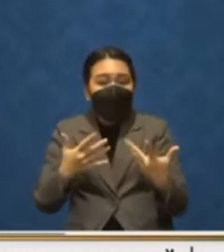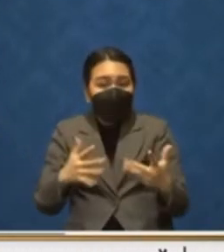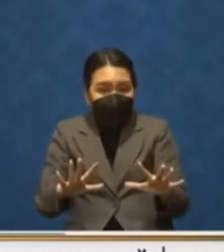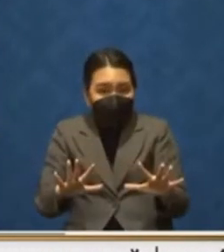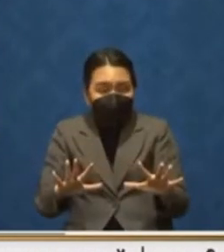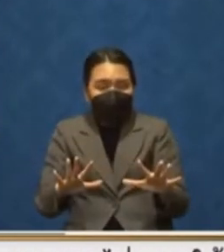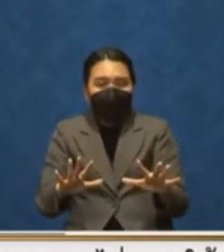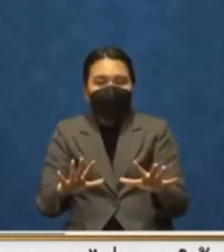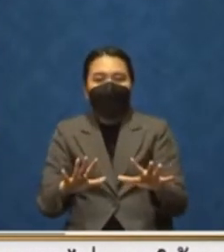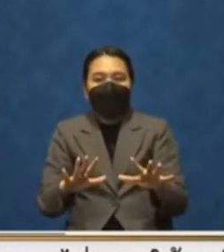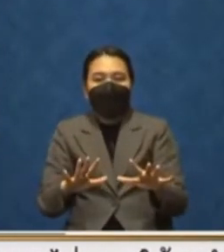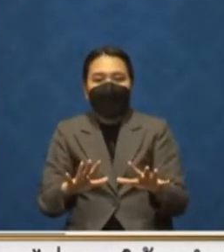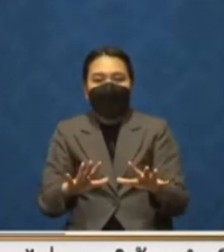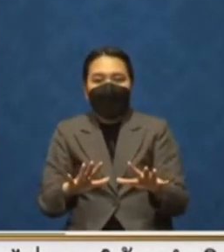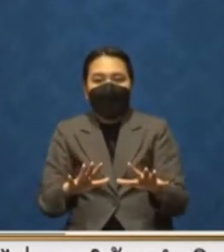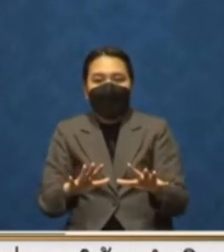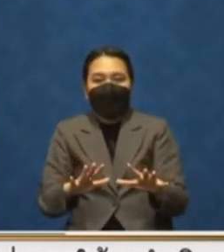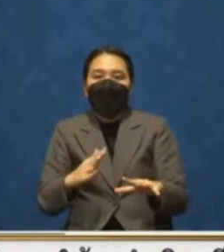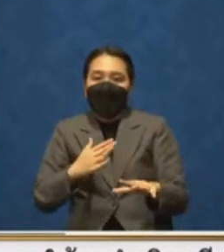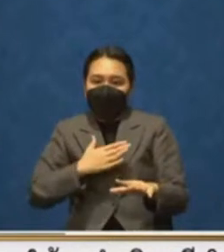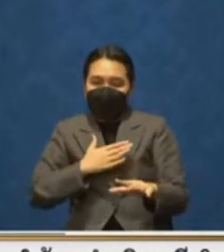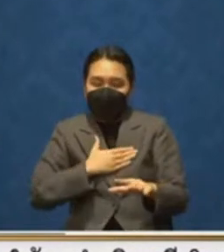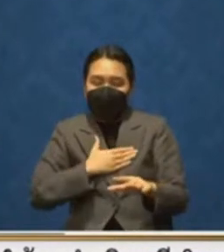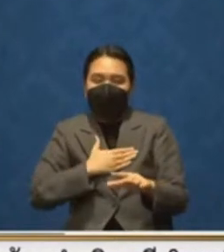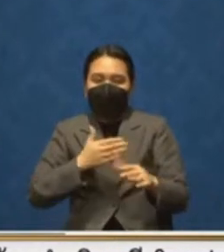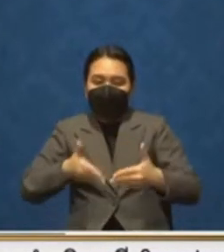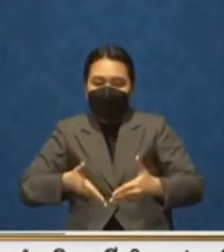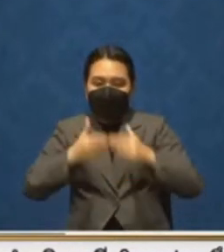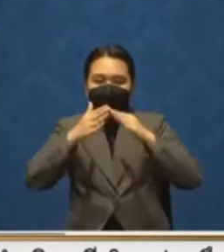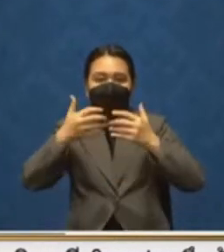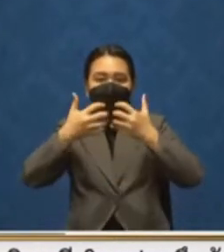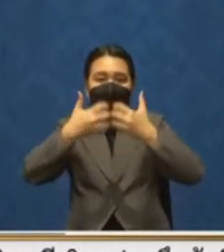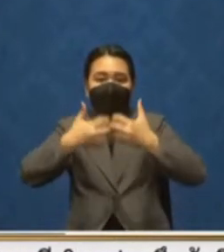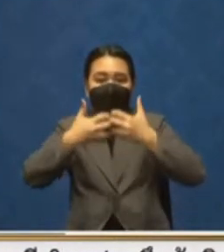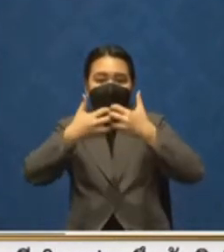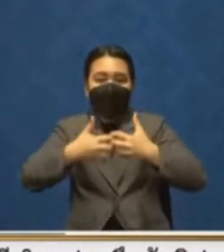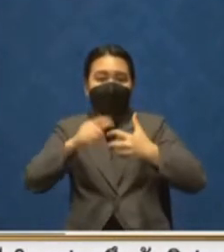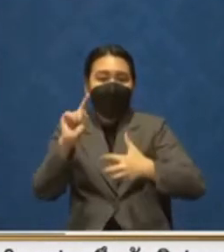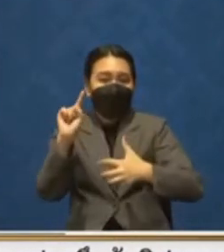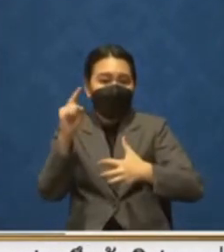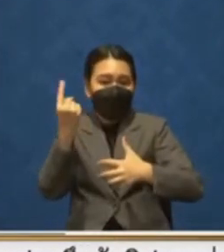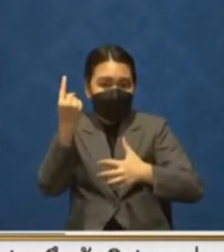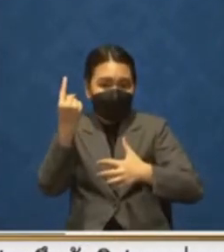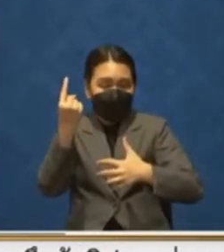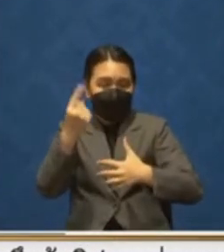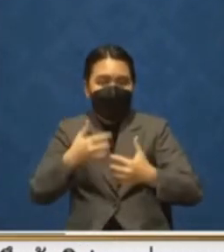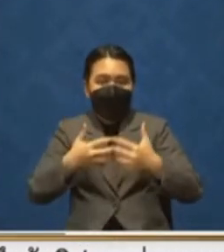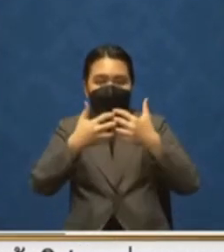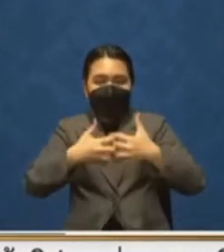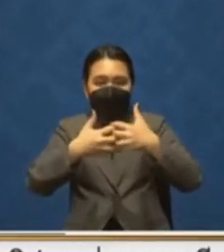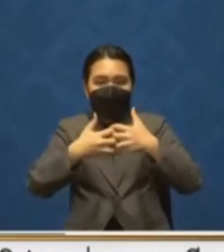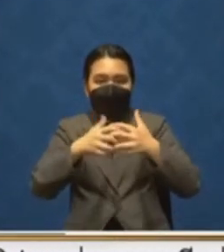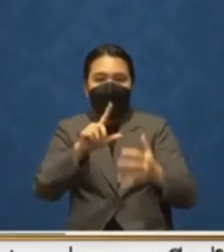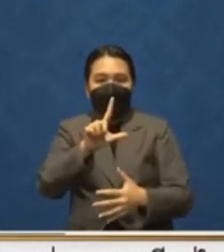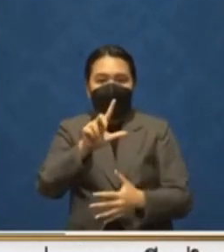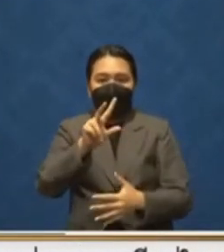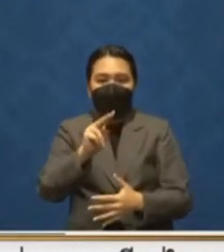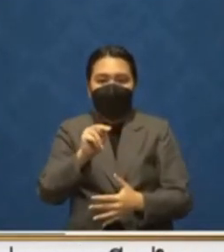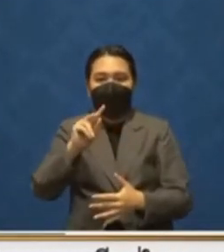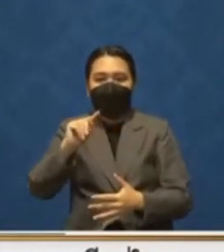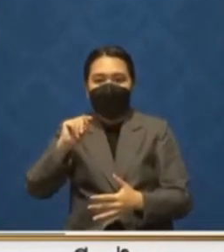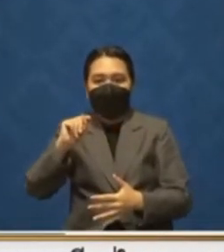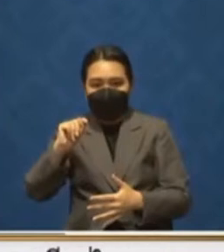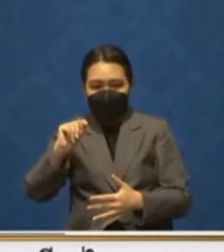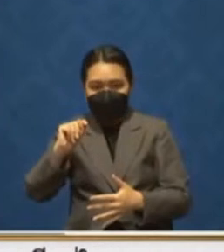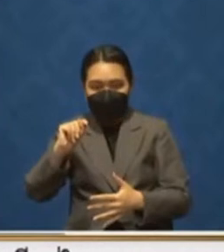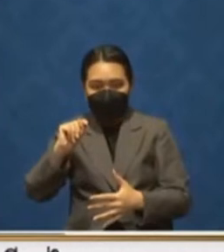ไม่สร้างโรงงานที่เรียกว่าโรงงาน L NTรีซีฟวิ่ง Terminal